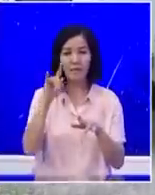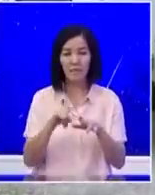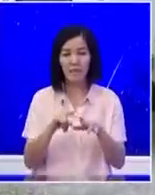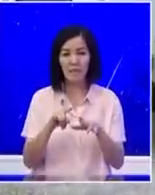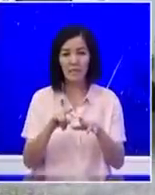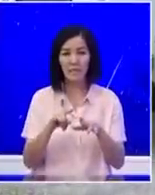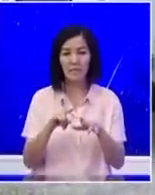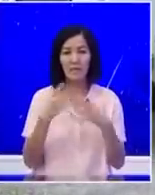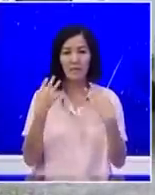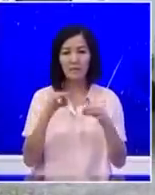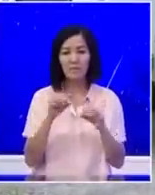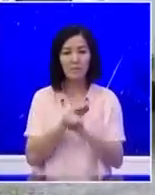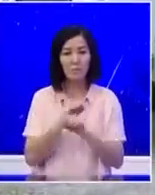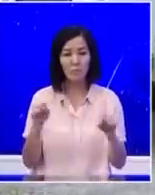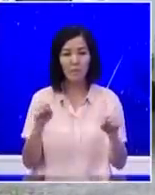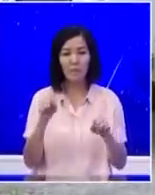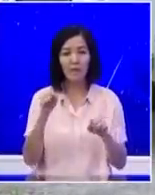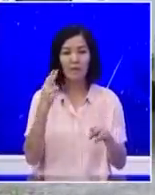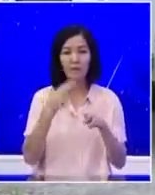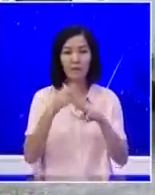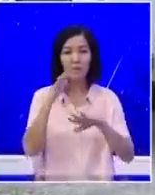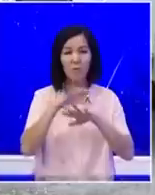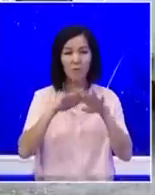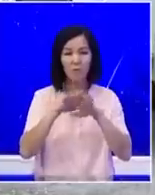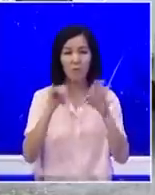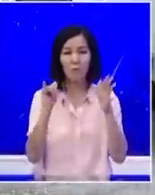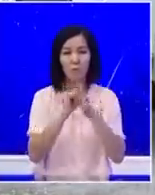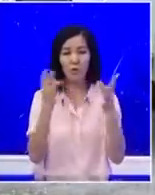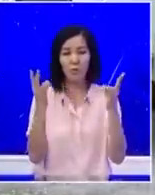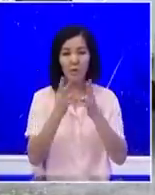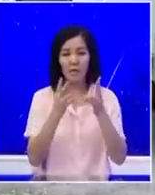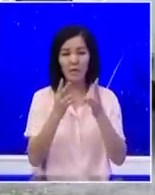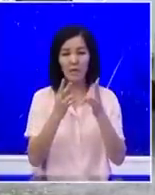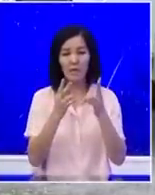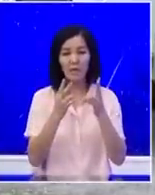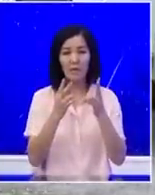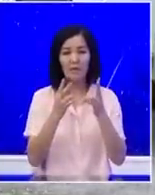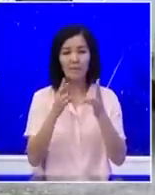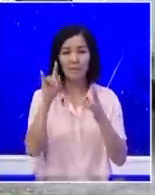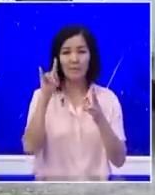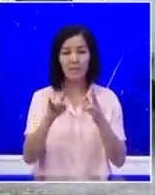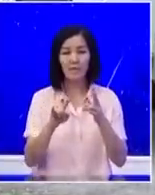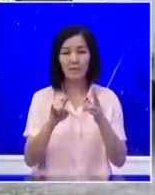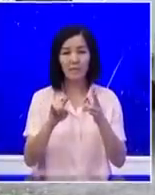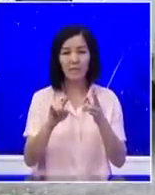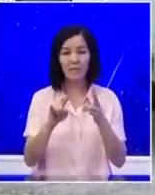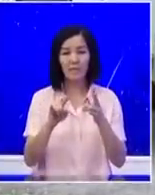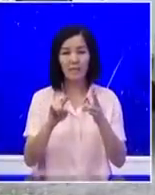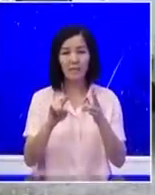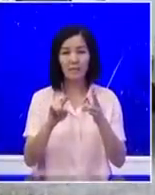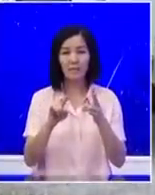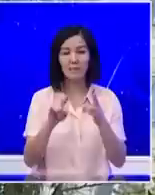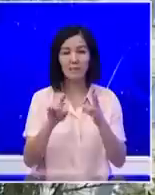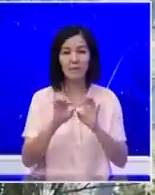терезелеріңіздің ашық қалдырмауларыңызға және де мүмкіндігінше терезелерге темір торларды орнатуға